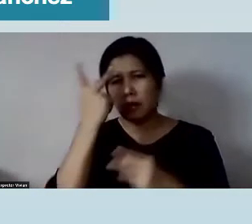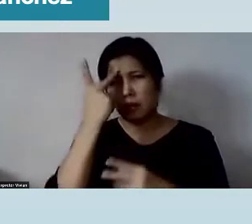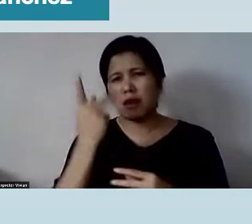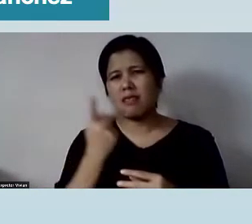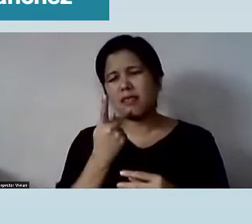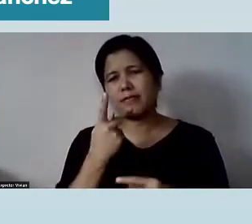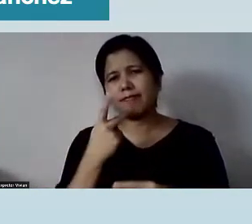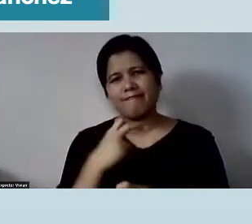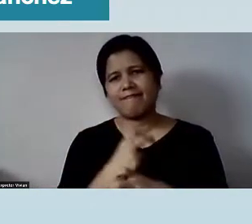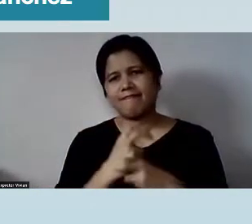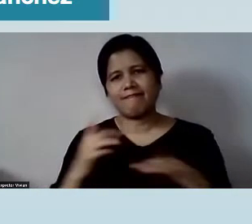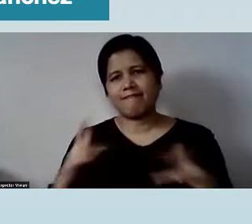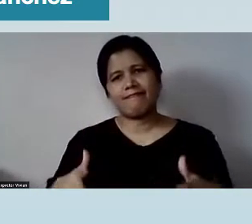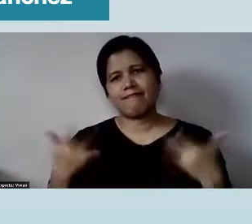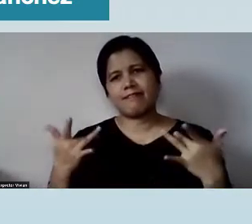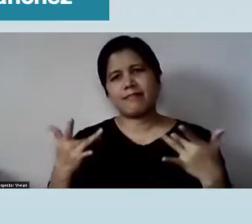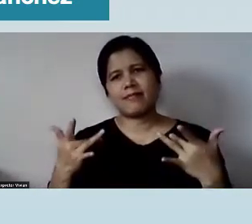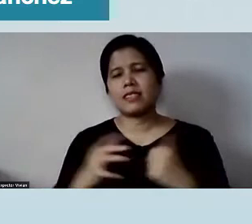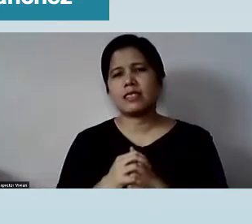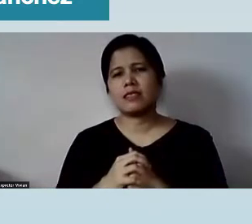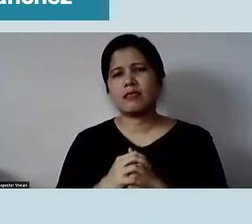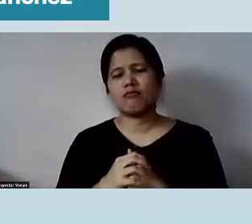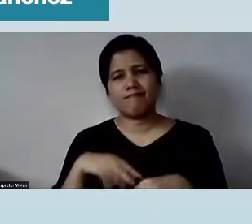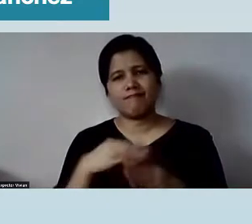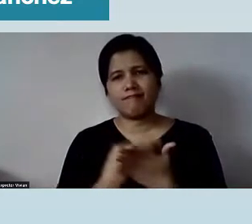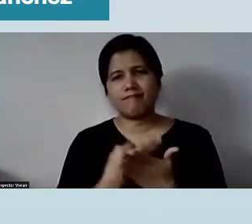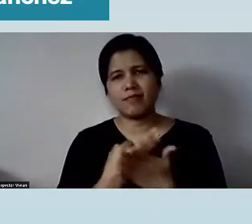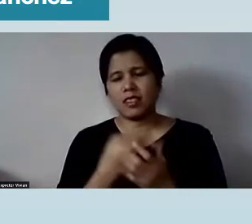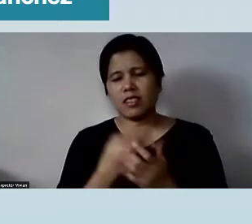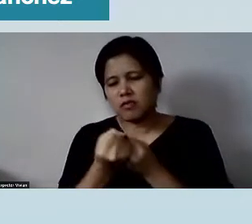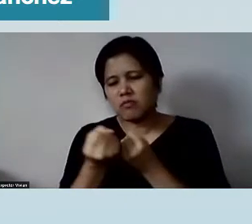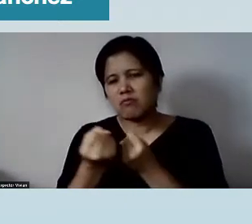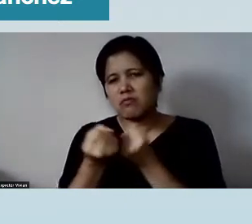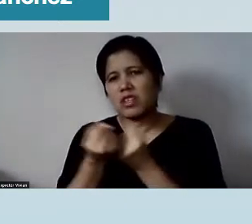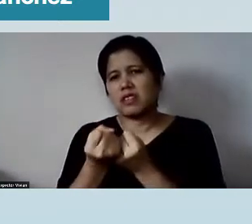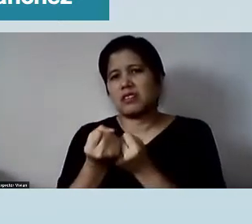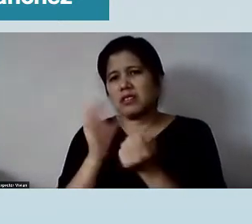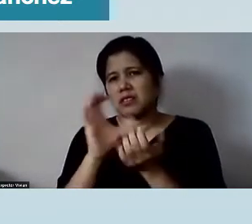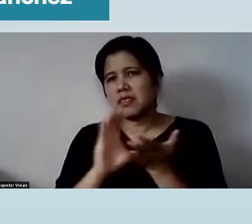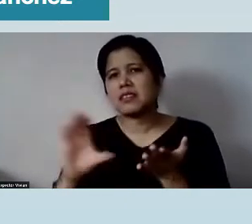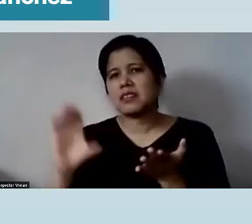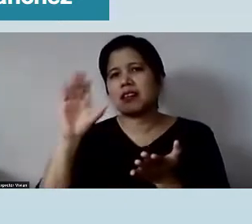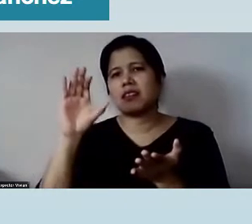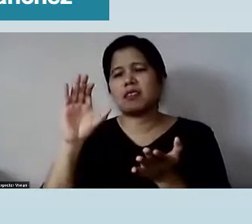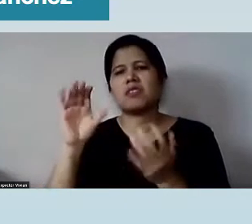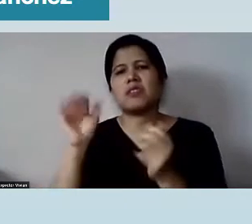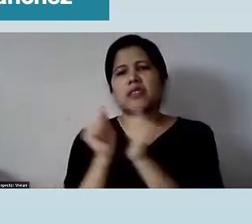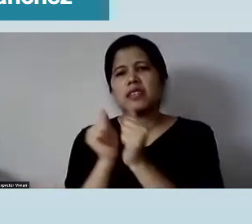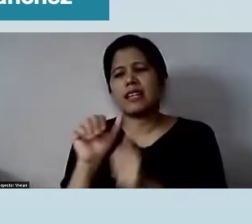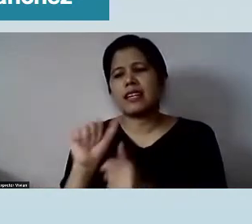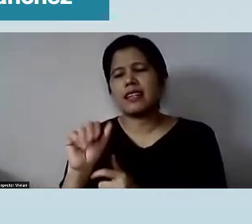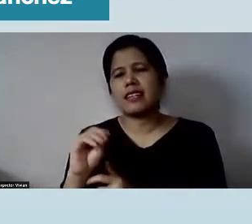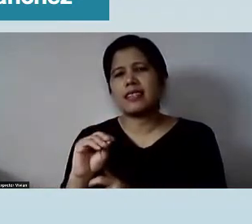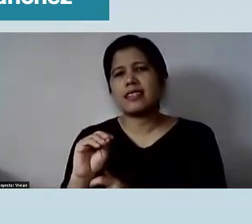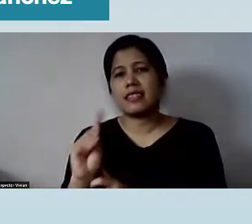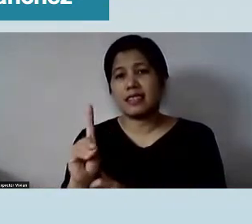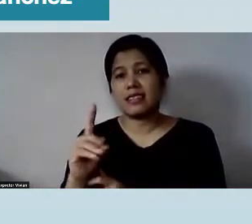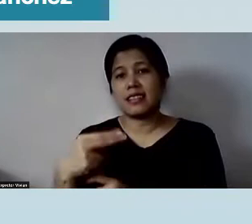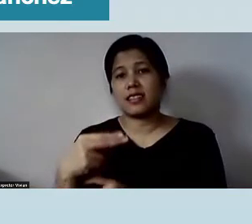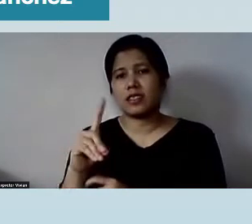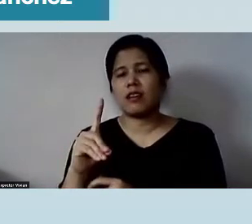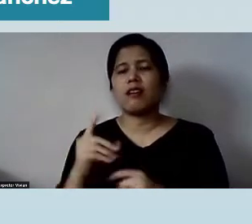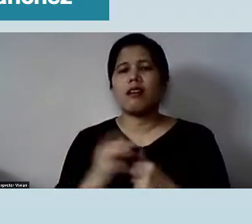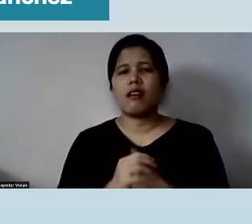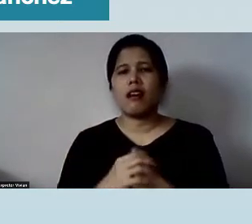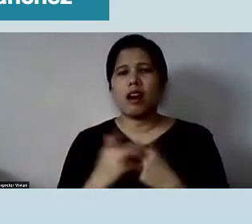up in financing the education of our students with ADHD. Kasi po, mayroon na